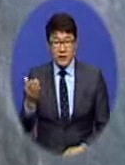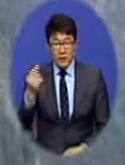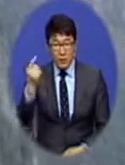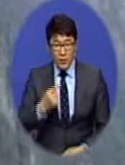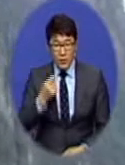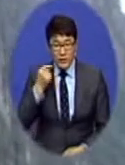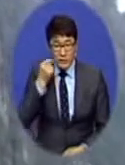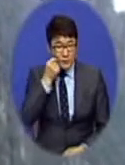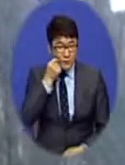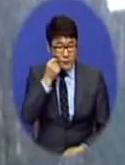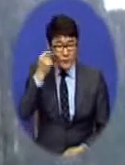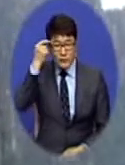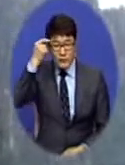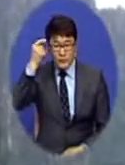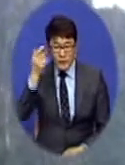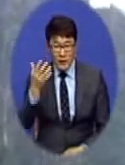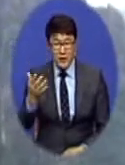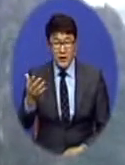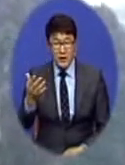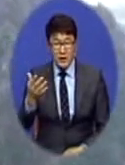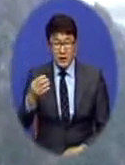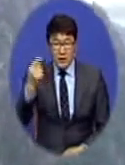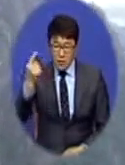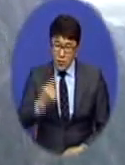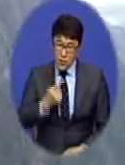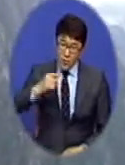못 오는 건지